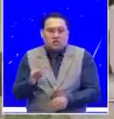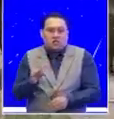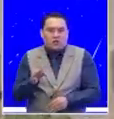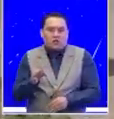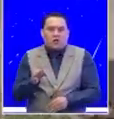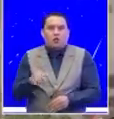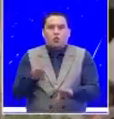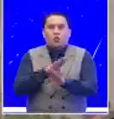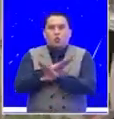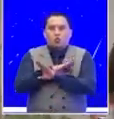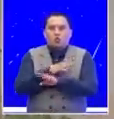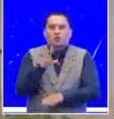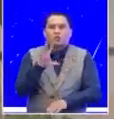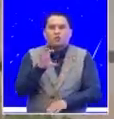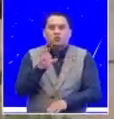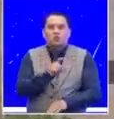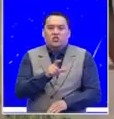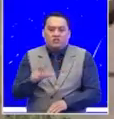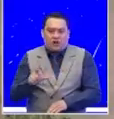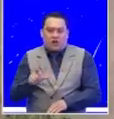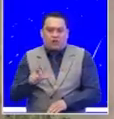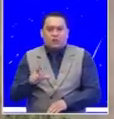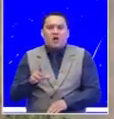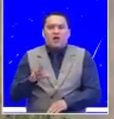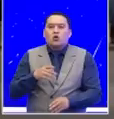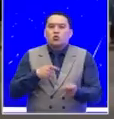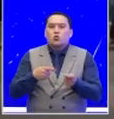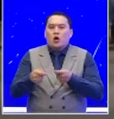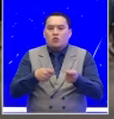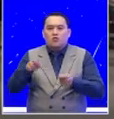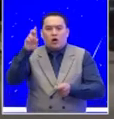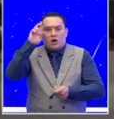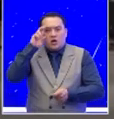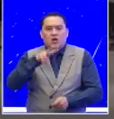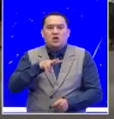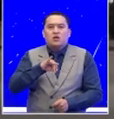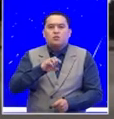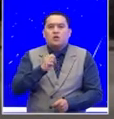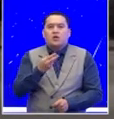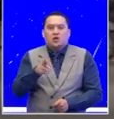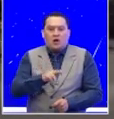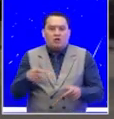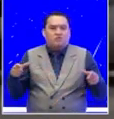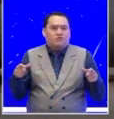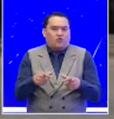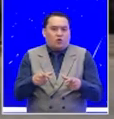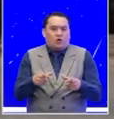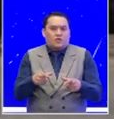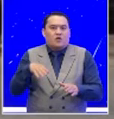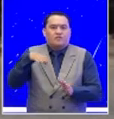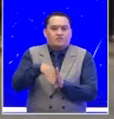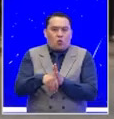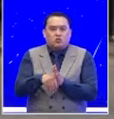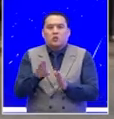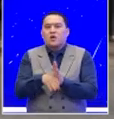От COVID-19 скончались чуть меньше 500 человек. Власти ряда стран, например, Либерии, вводят карантинные меры. Накануне